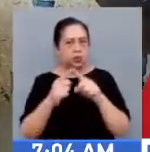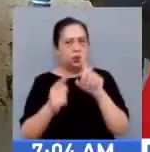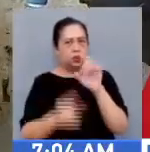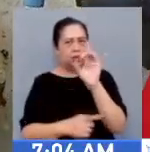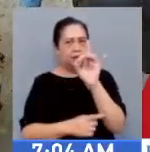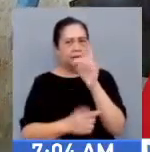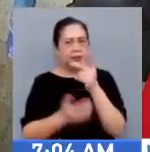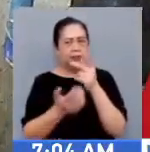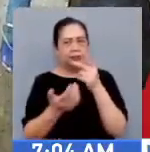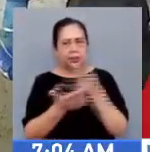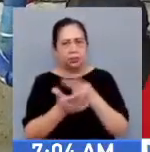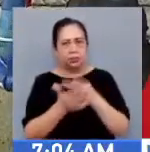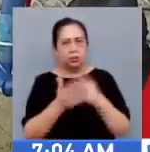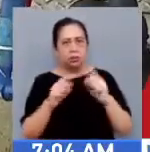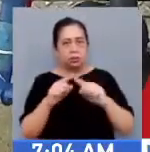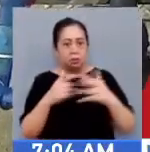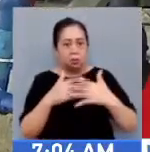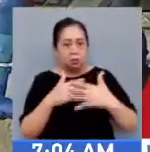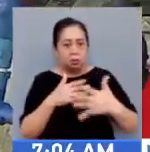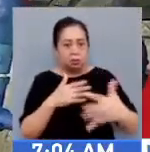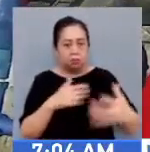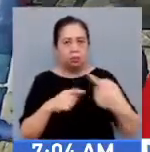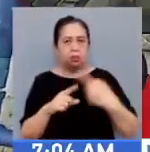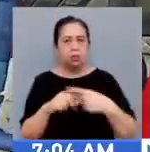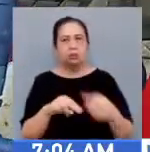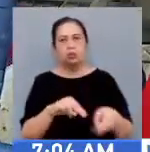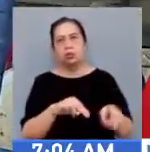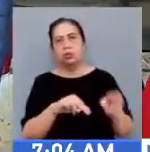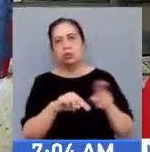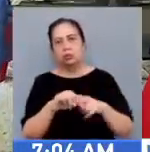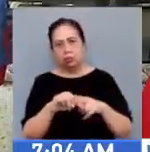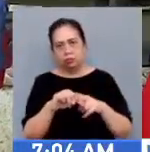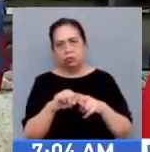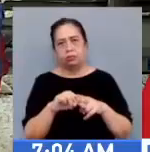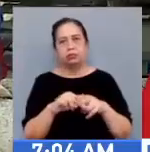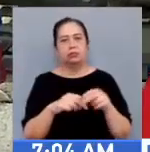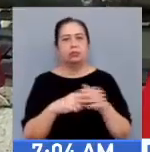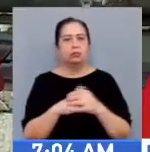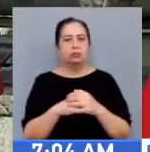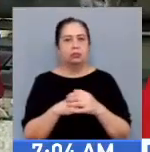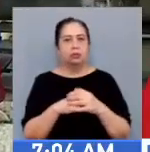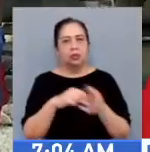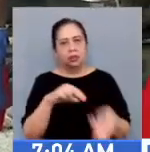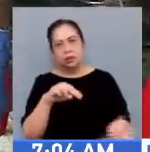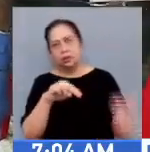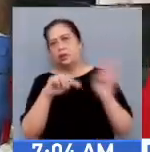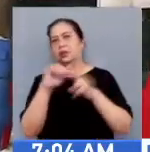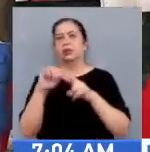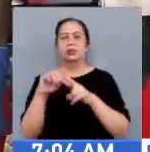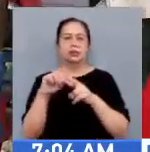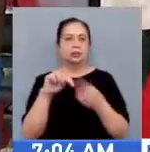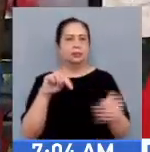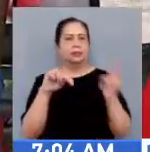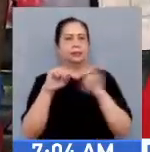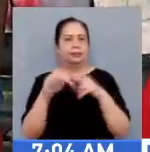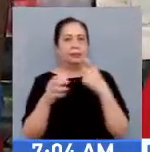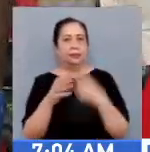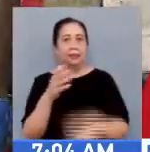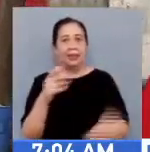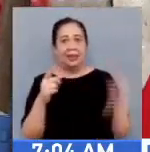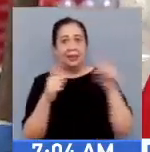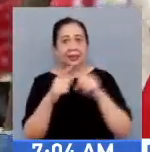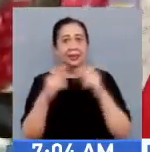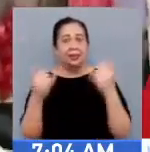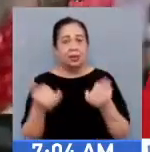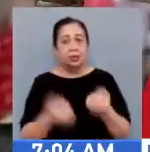sa paglipas ng mga buwan, pataas ng pataas ang presyo. Hanggang sa ngayong araw, umabot na